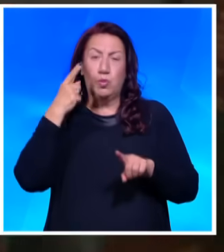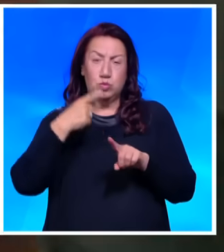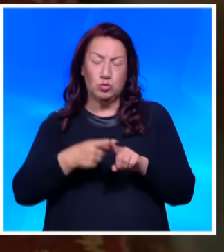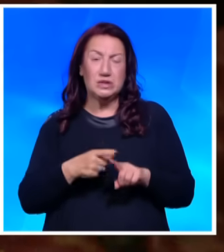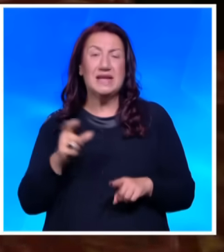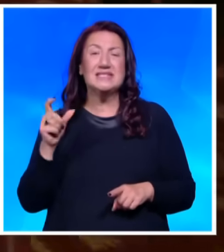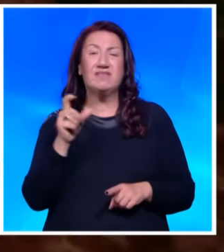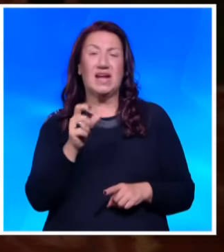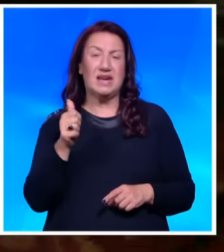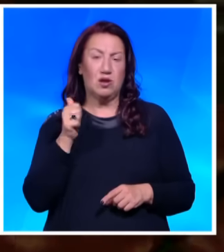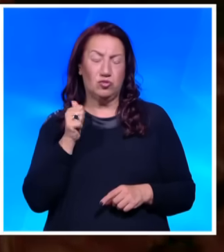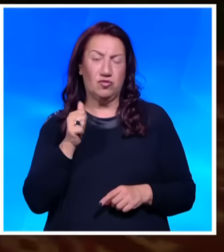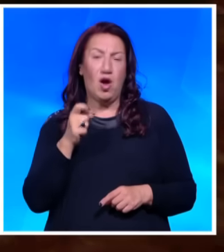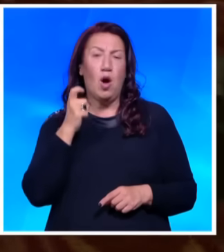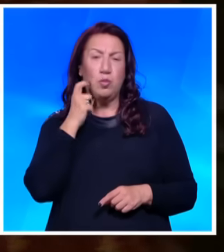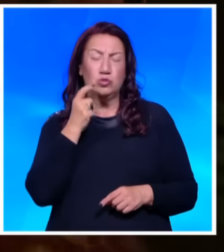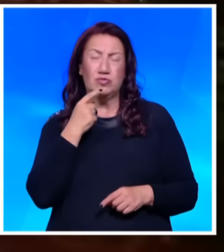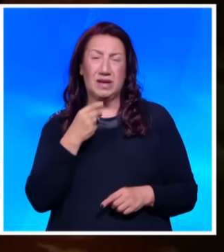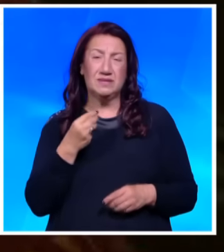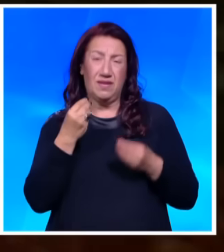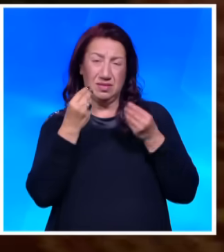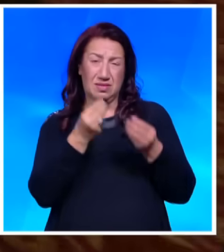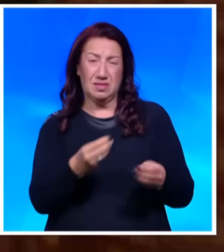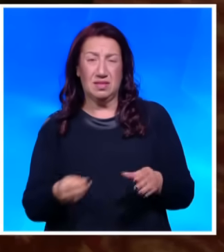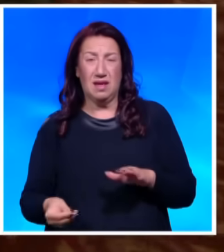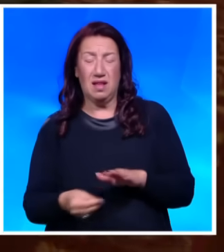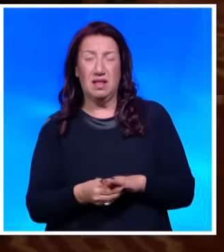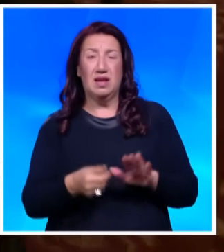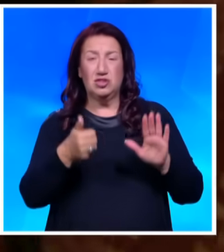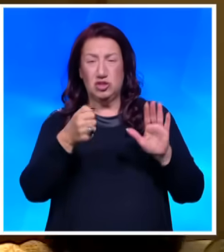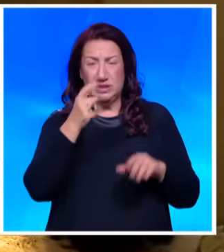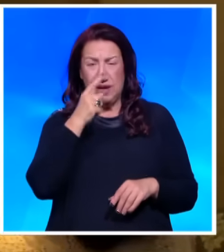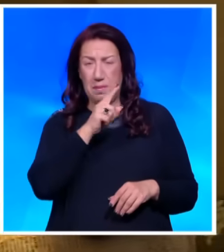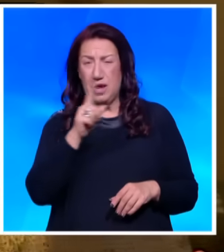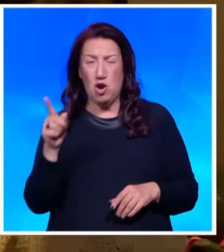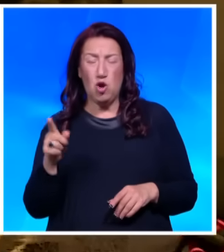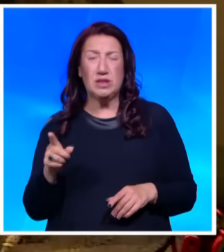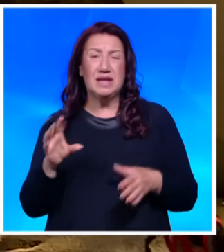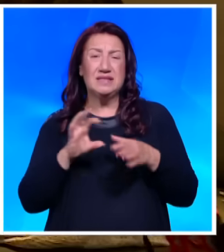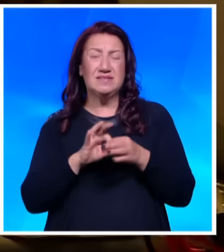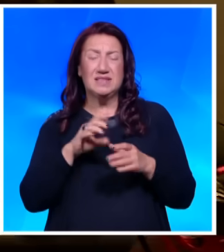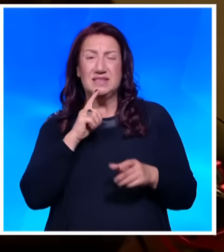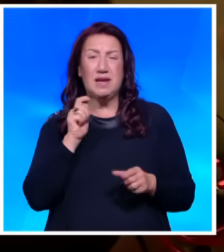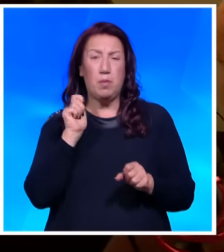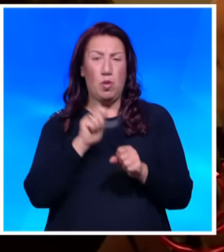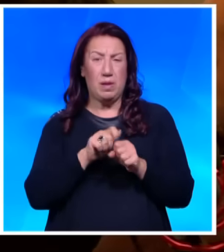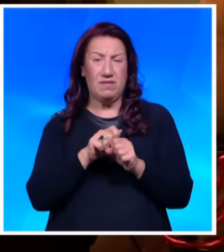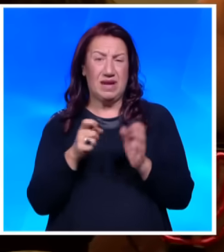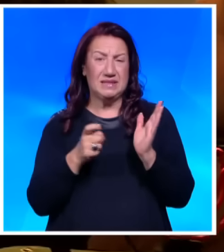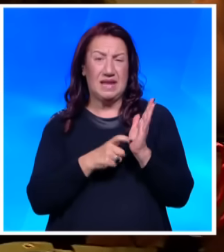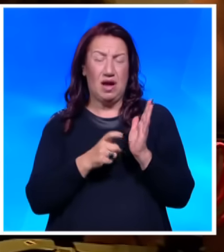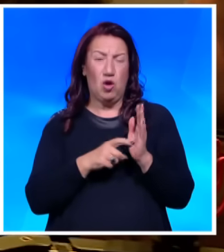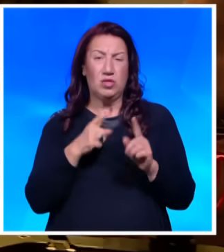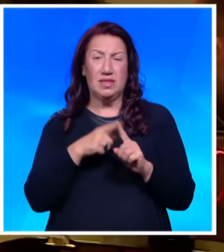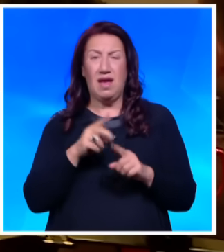Божков твърди, че е дал 60 милиона за 3 години, свързани с поправка в закона за хазарта и таксите, дължими на държавата. Твърденията Божков прави